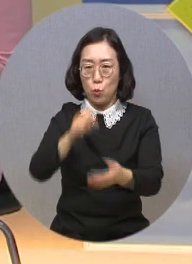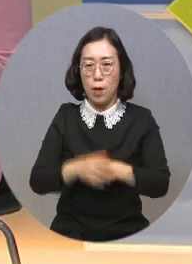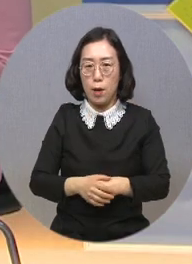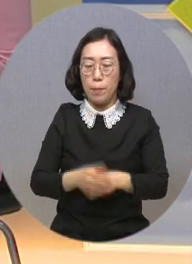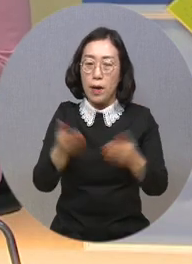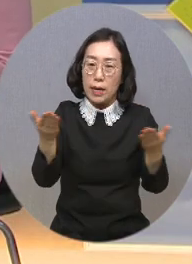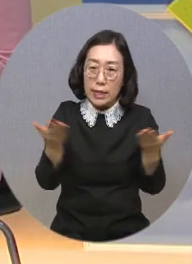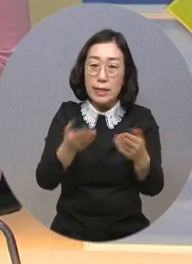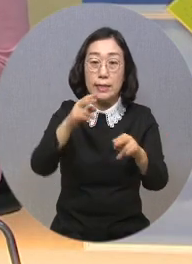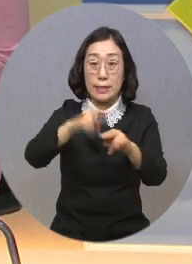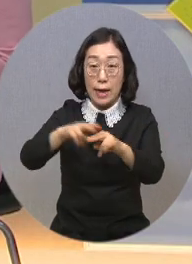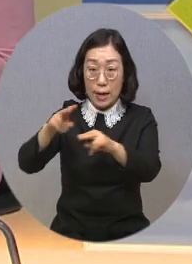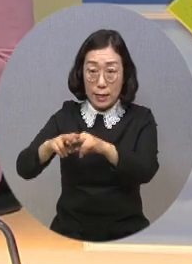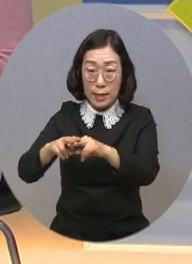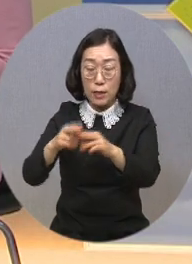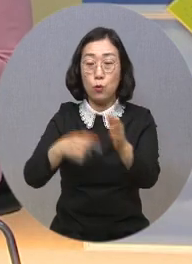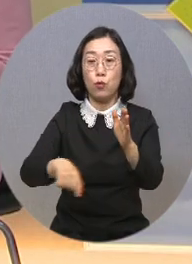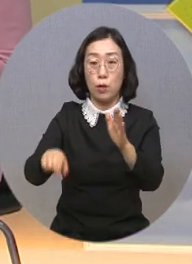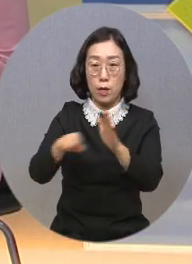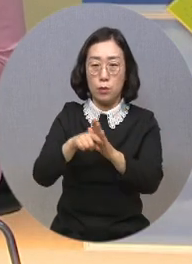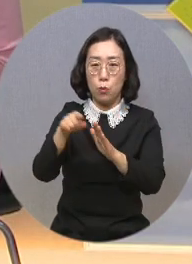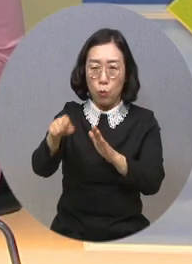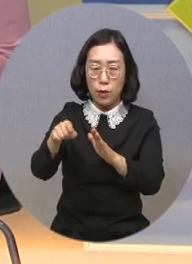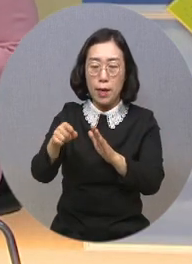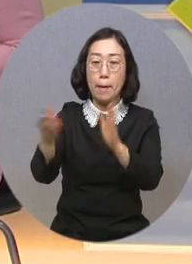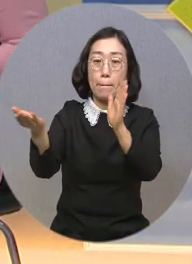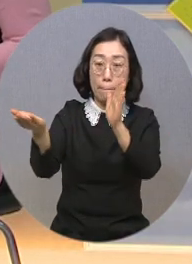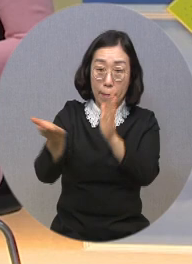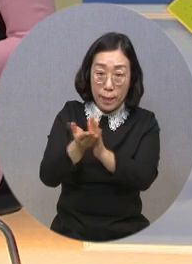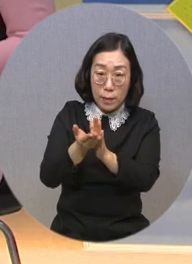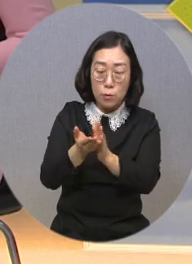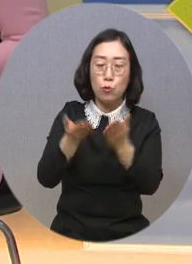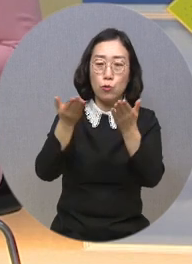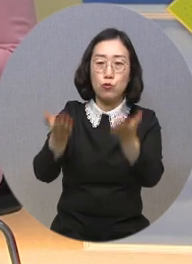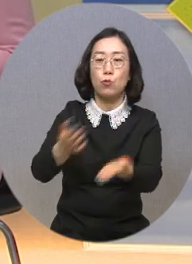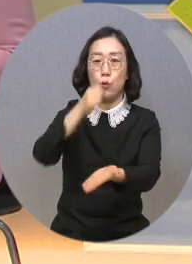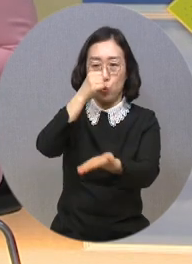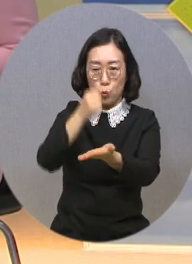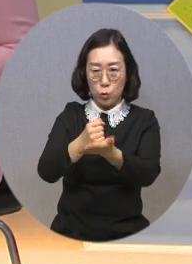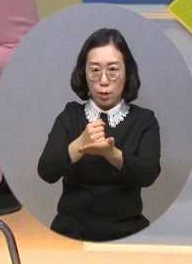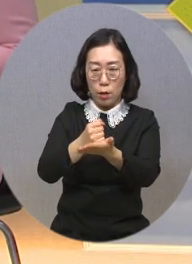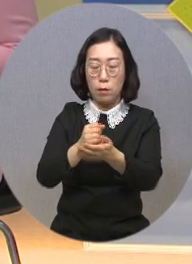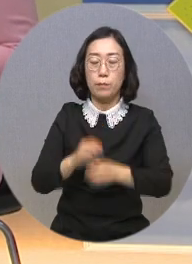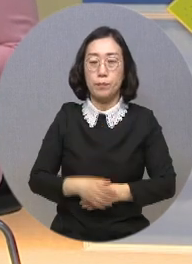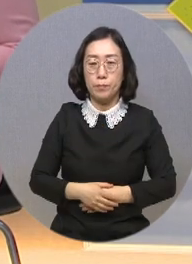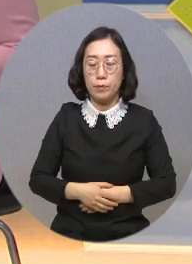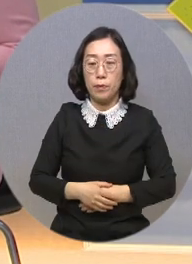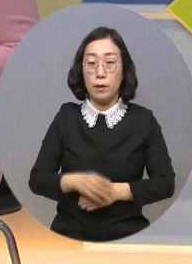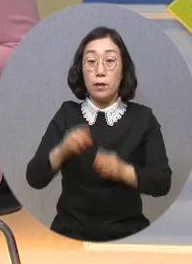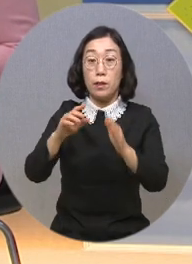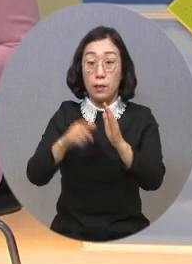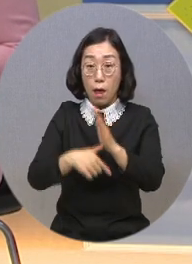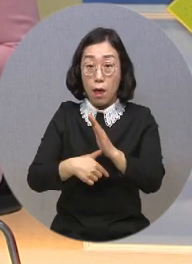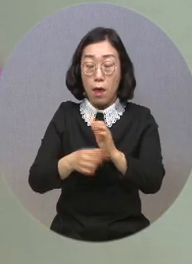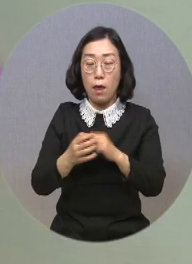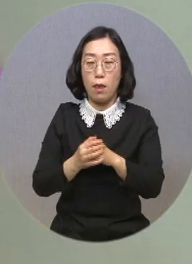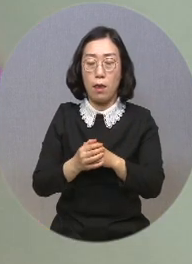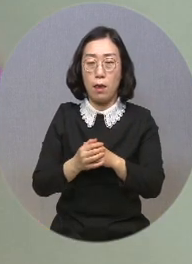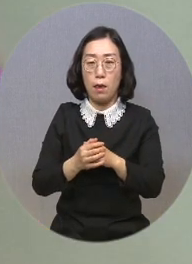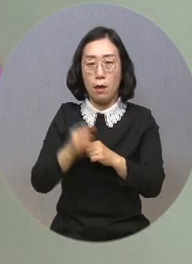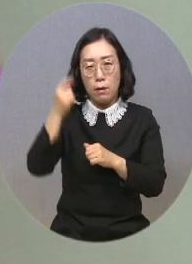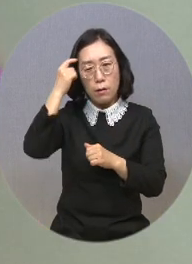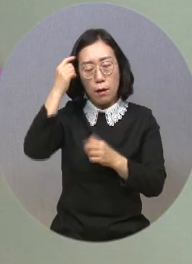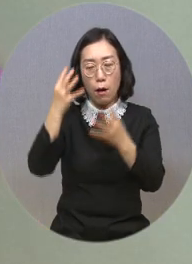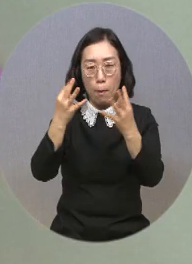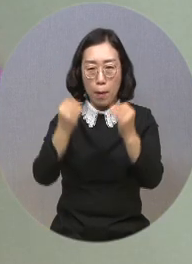일자리 창출을 위해서 네, 네, 네. 그런 고민을 하셨다 이 말씀이신 네, 네, 거죠? 네, 네. 그래서 그때 많은 생각을 하게